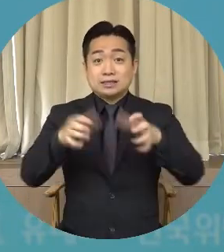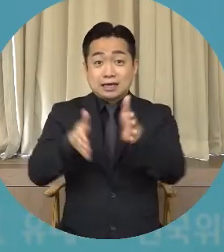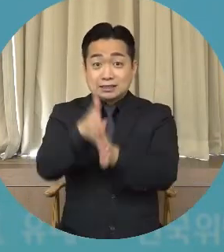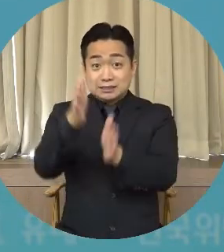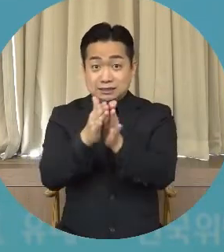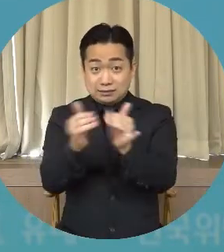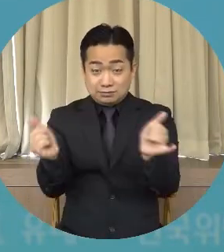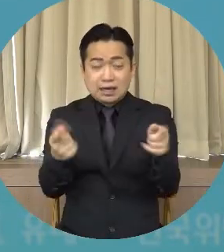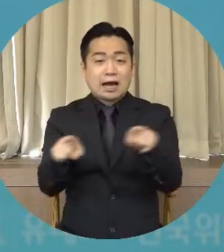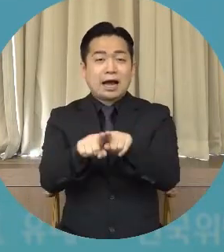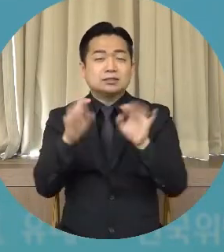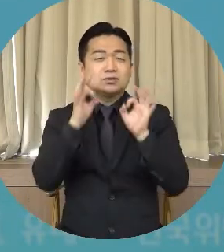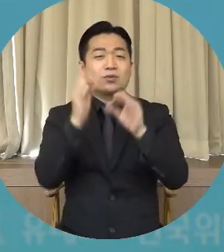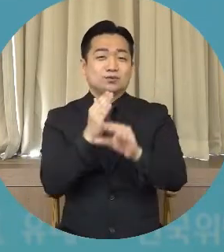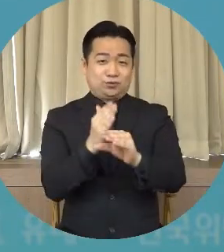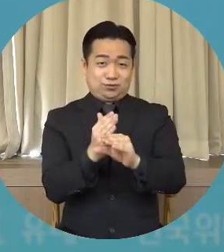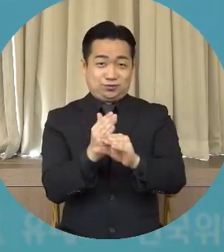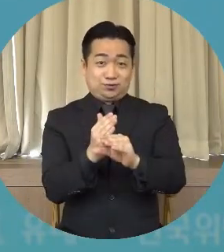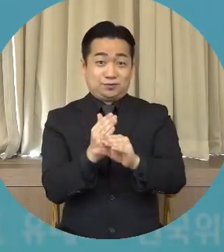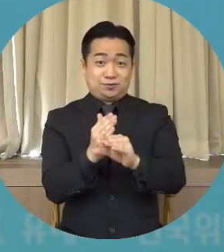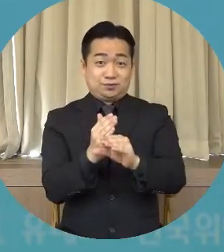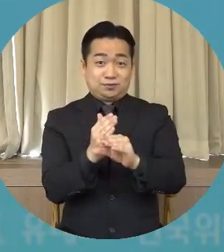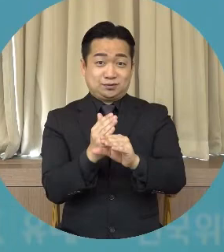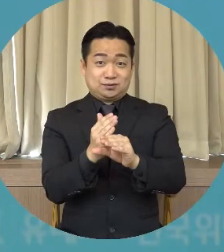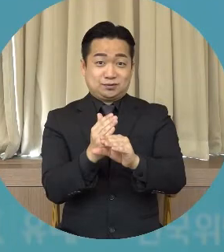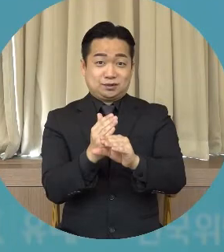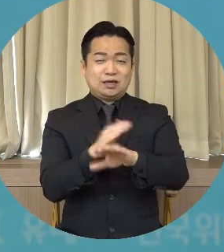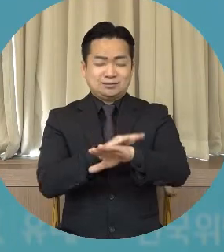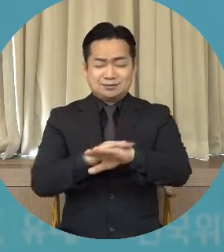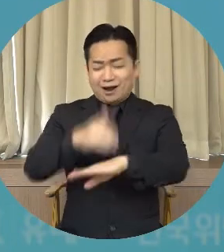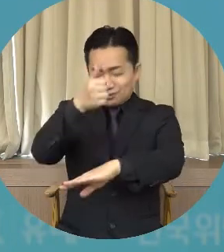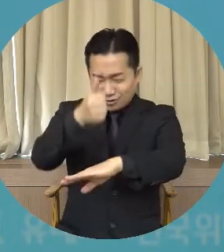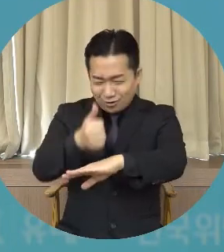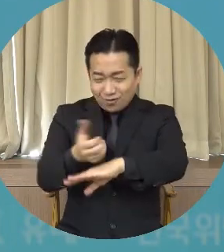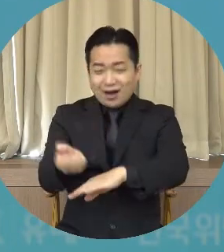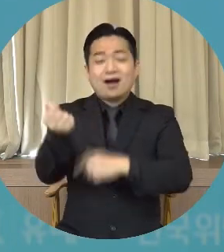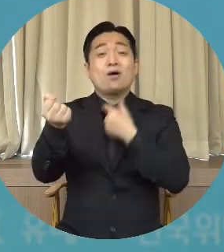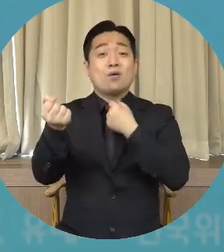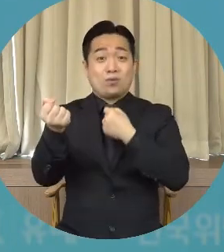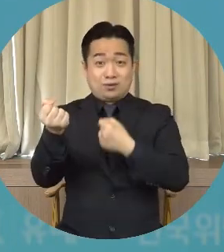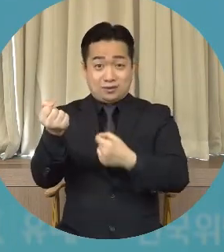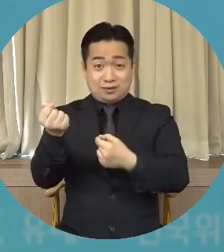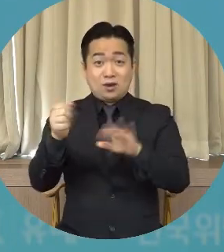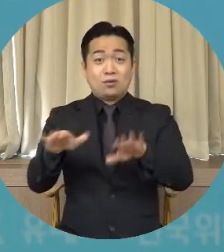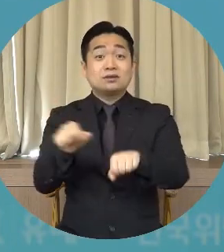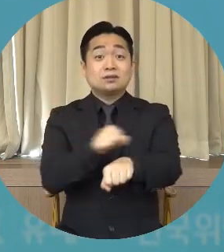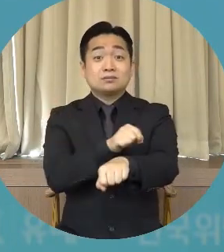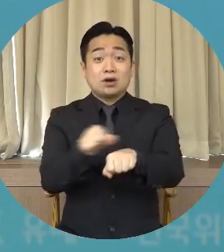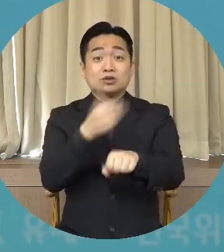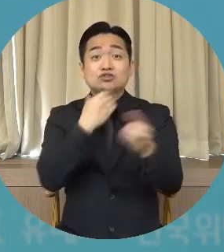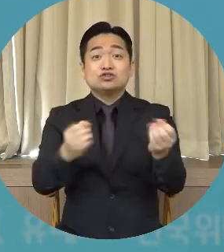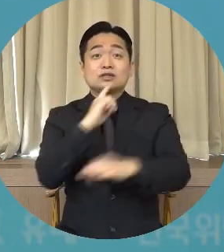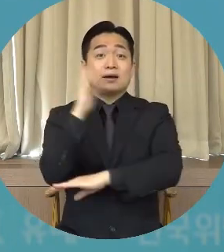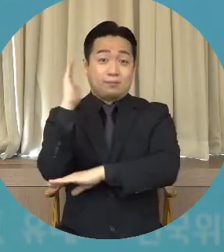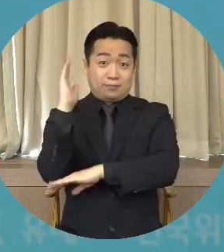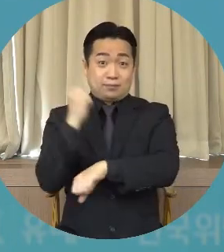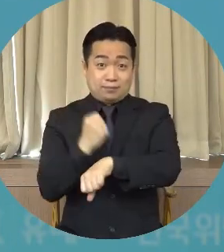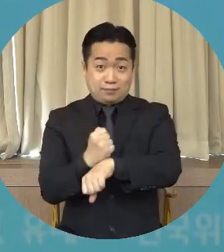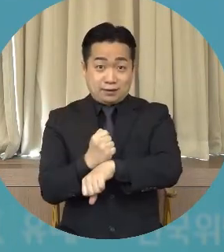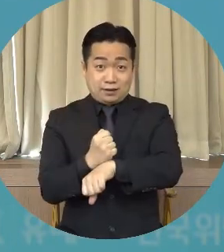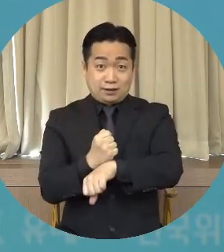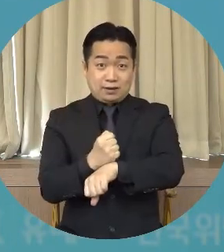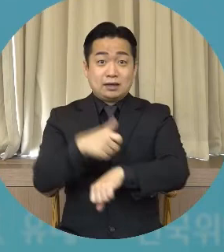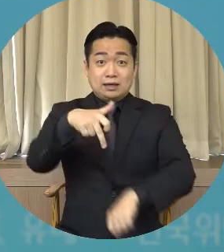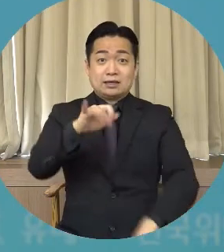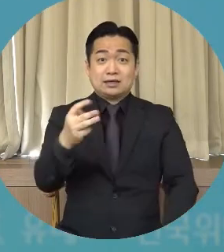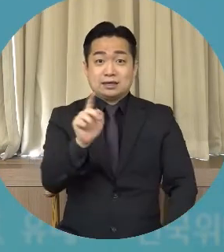공동 노력을 하는데 결실이 맺을 수 있기를 바라고 그래서 특별히 오늘 축사를 해주시는 키란